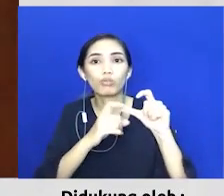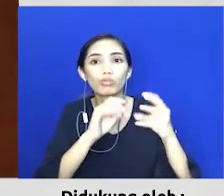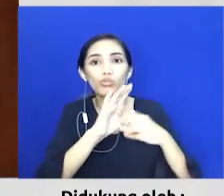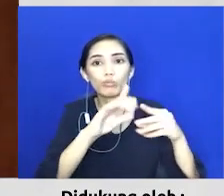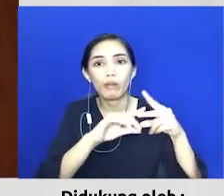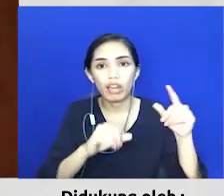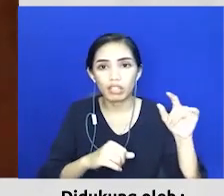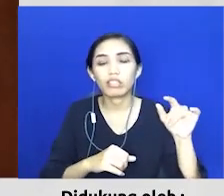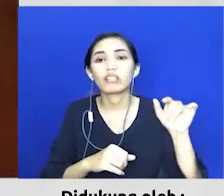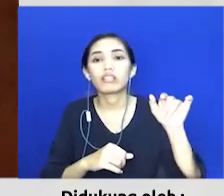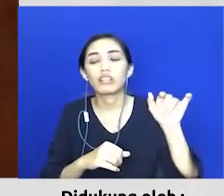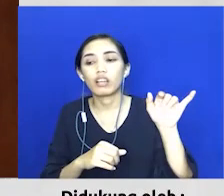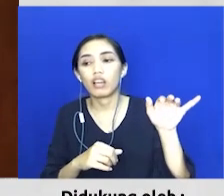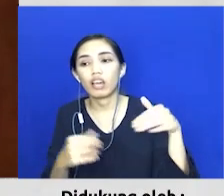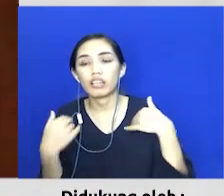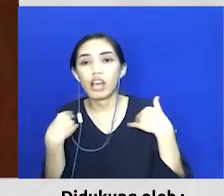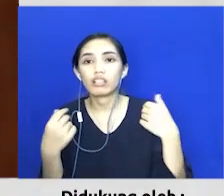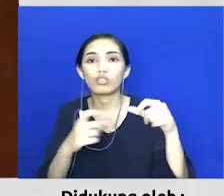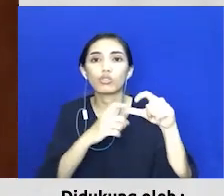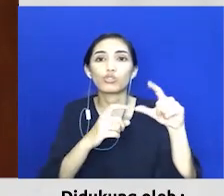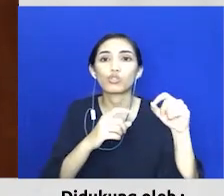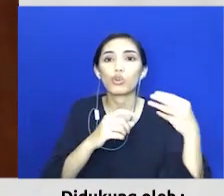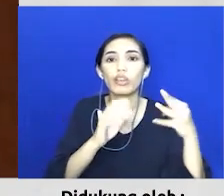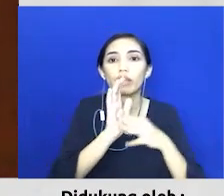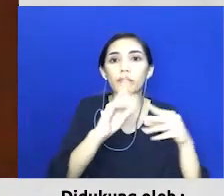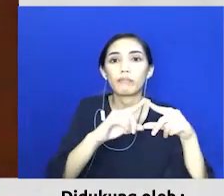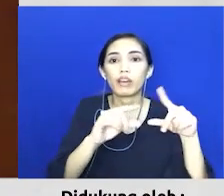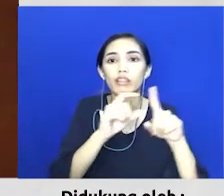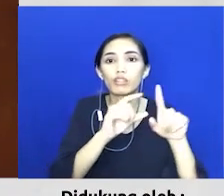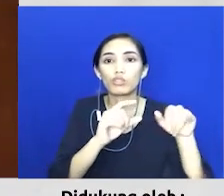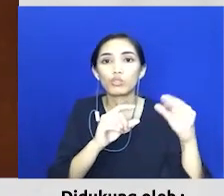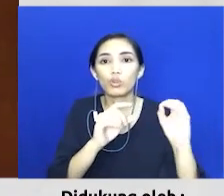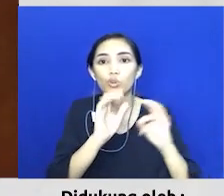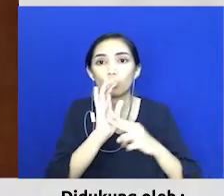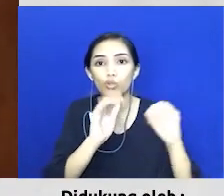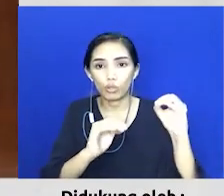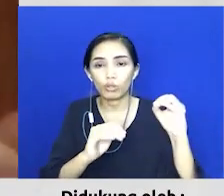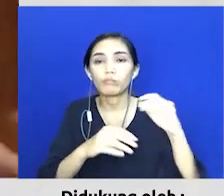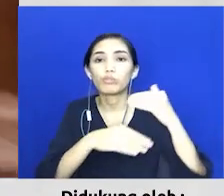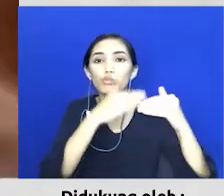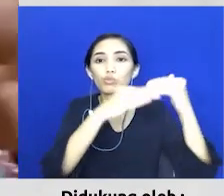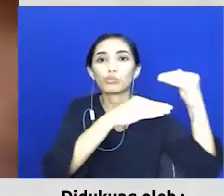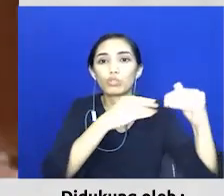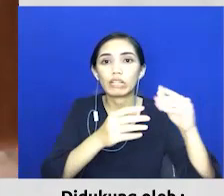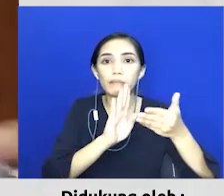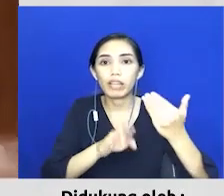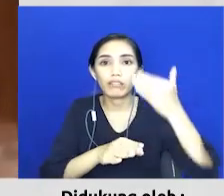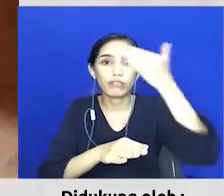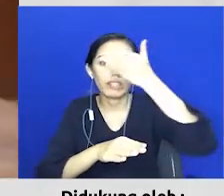diskusi dengan Usmar. Ya. Dan paling dengan beberapa seperti Sumarjono, pada waktu